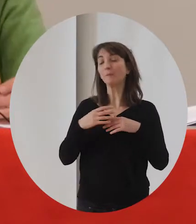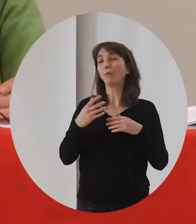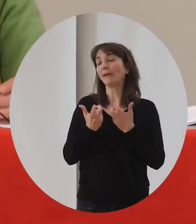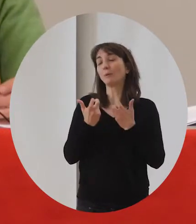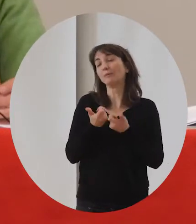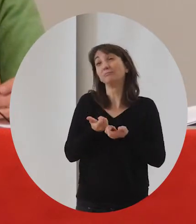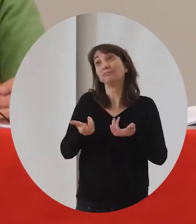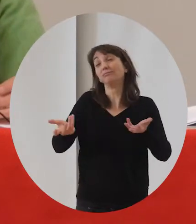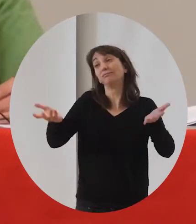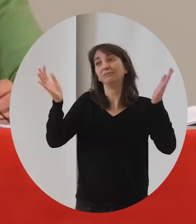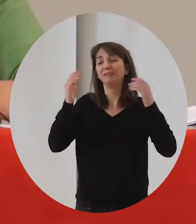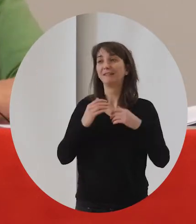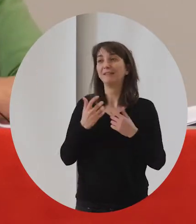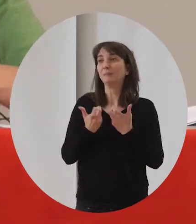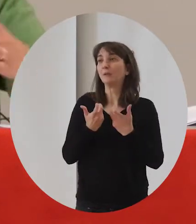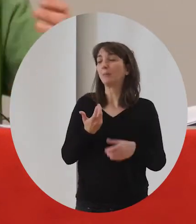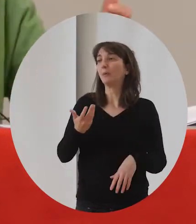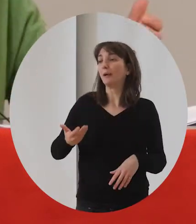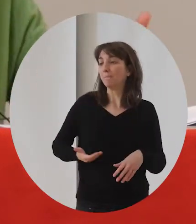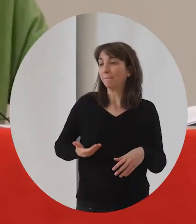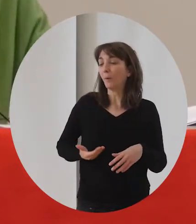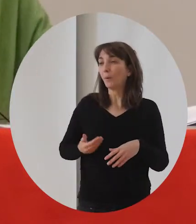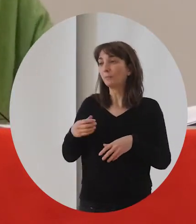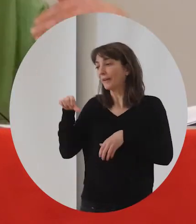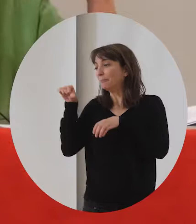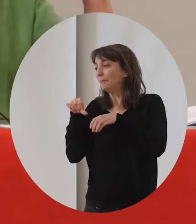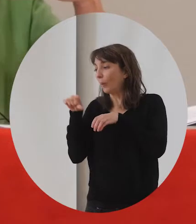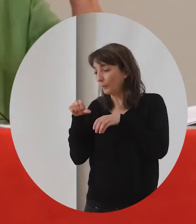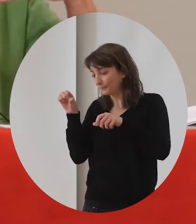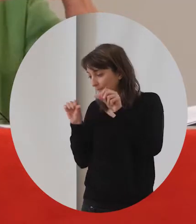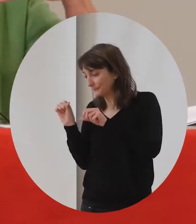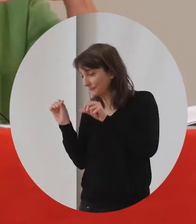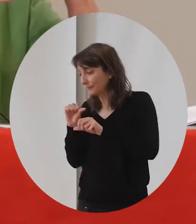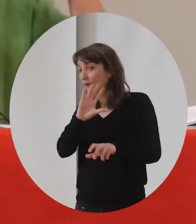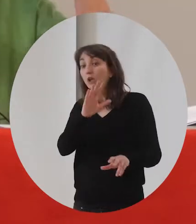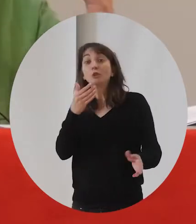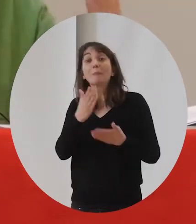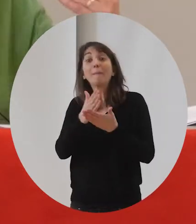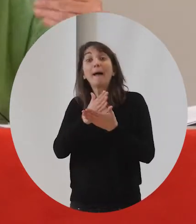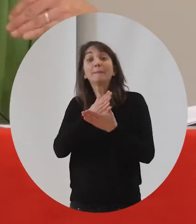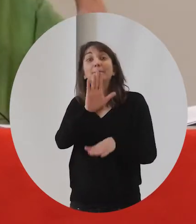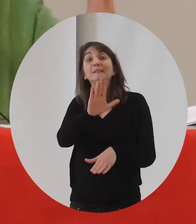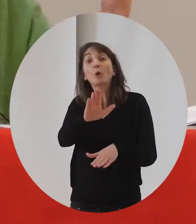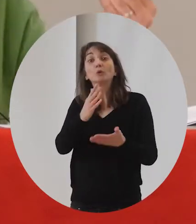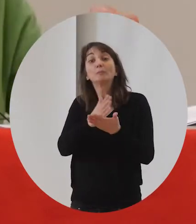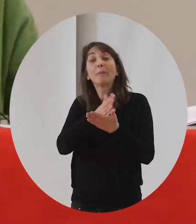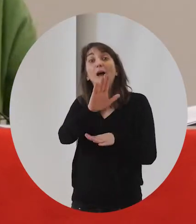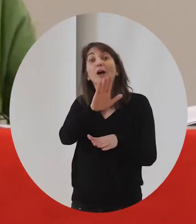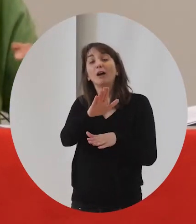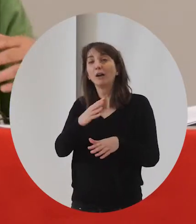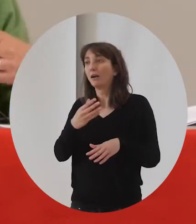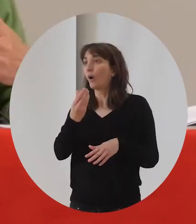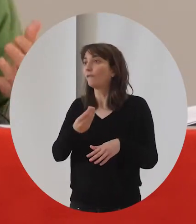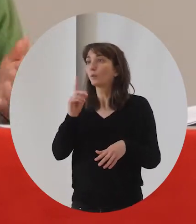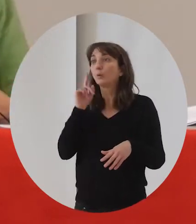d'exemples qui sont donnés, évidemment, comme la maman qui prépare un biberon et qui dit « je te prépare un biberon » et qui fait patienter